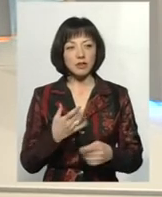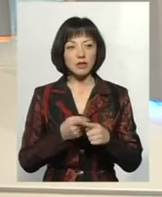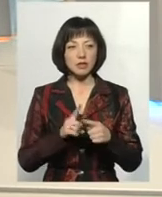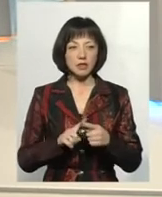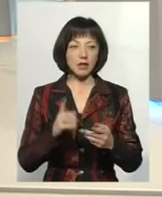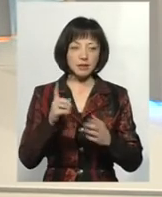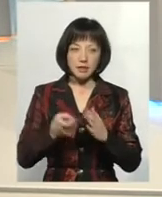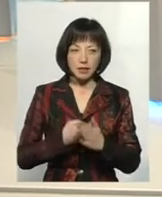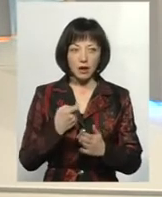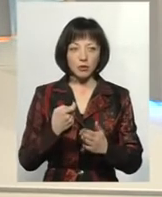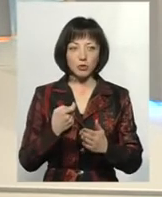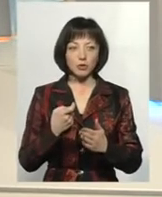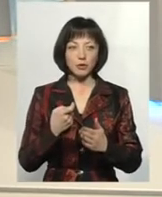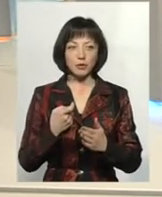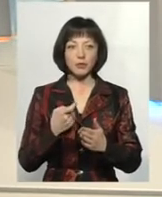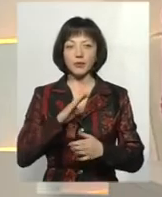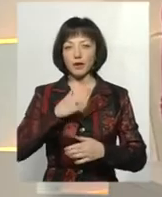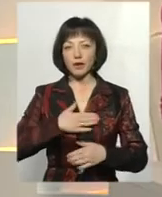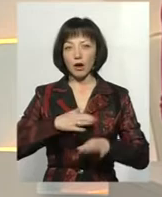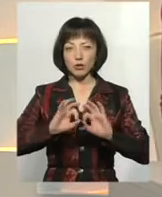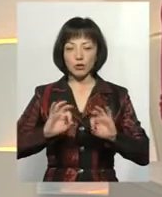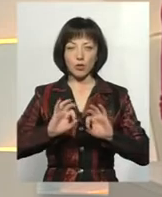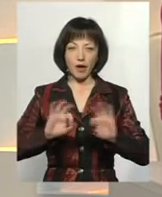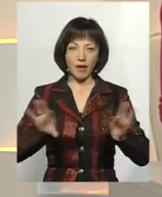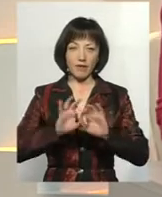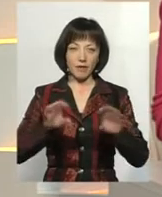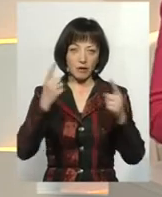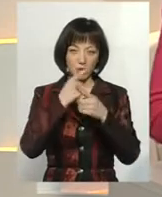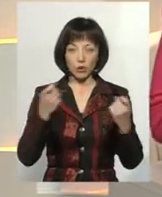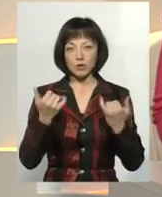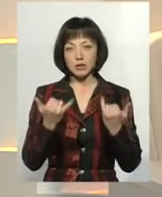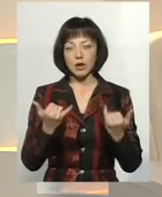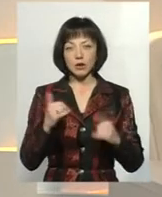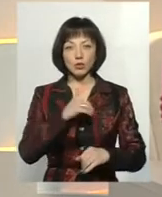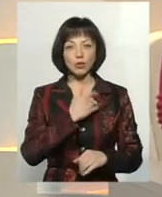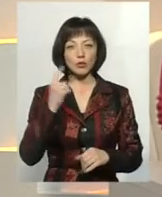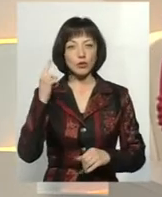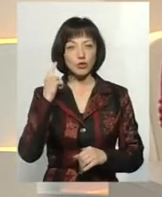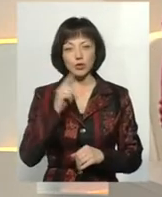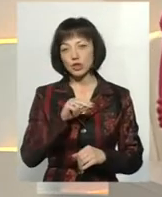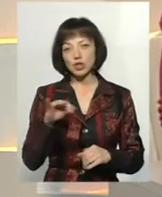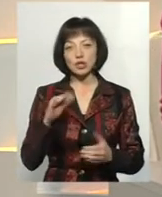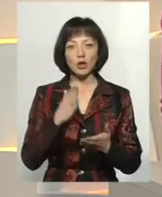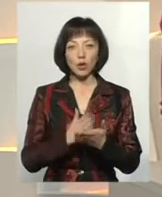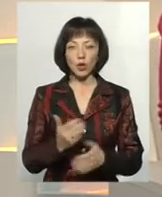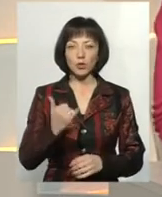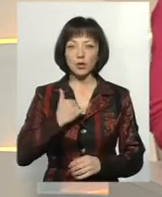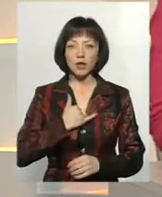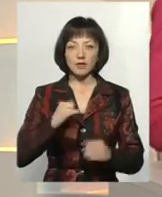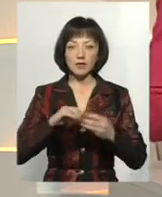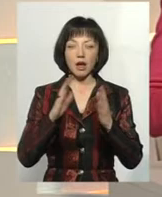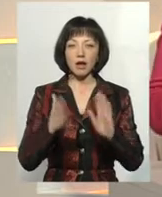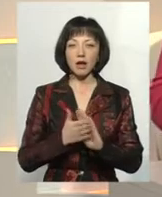якраз дізнаємось із нашого ефіру. А зараз хочеться почути, чи є у нас